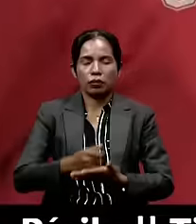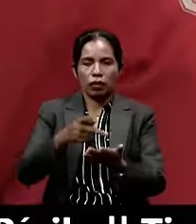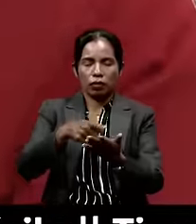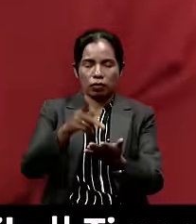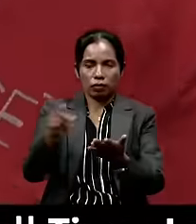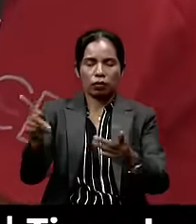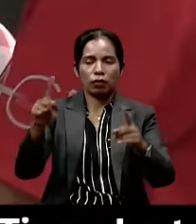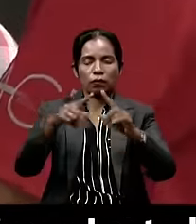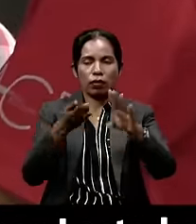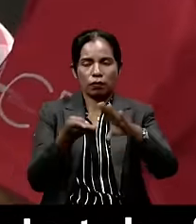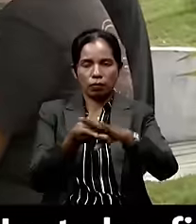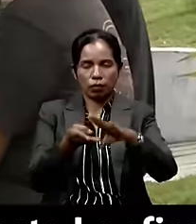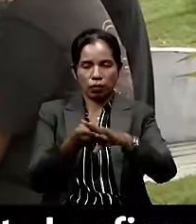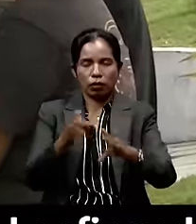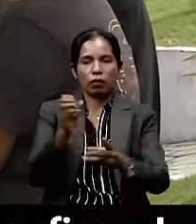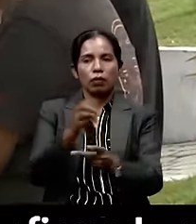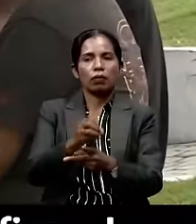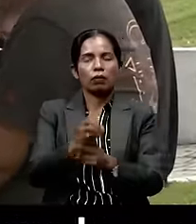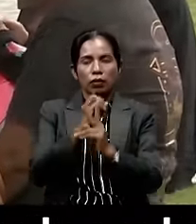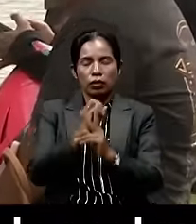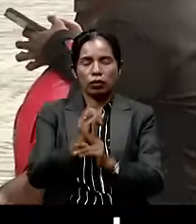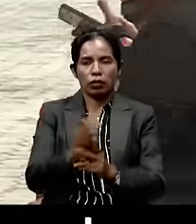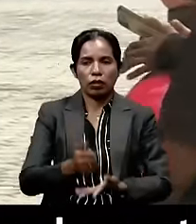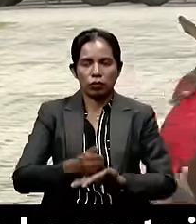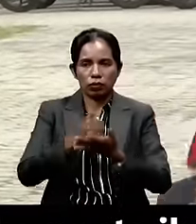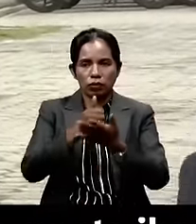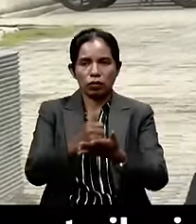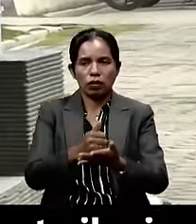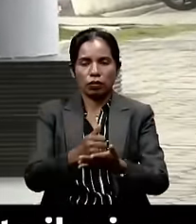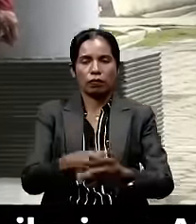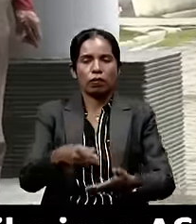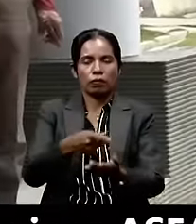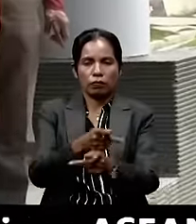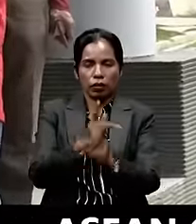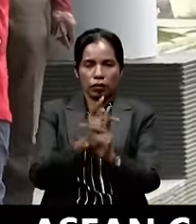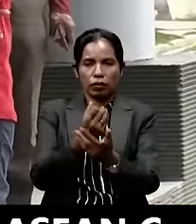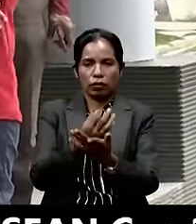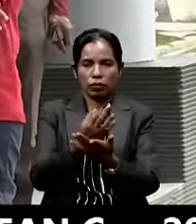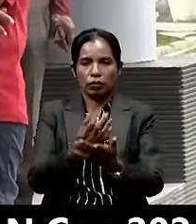pagamento ba banco no cooperativa Sira nebe facilita ona fo crédito.